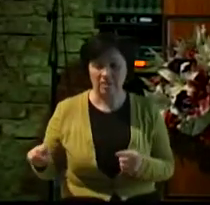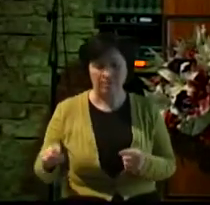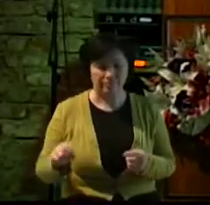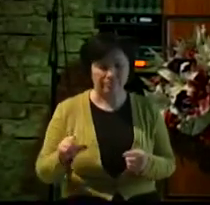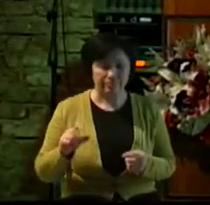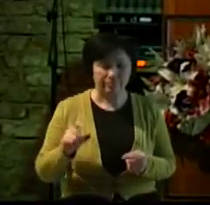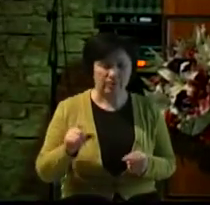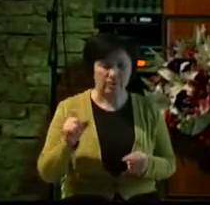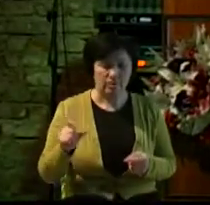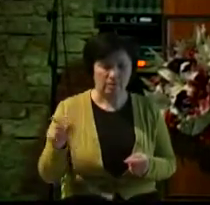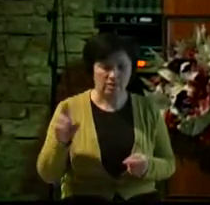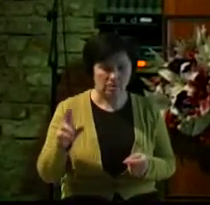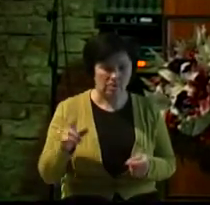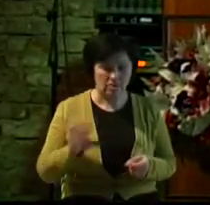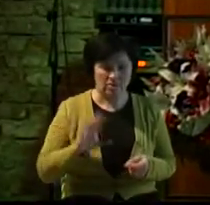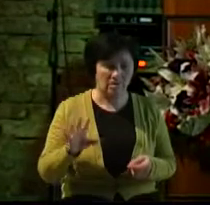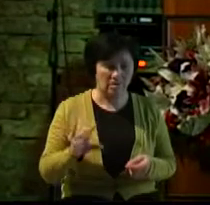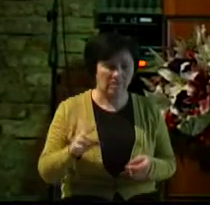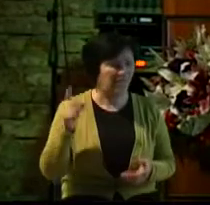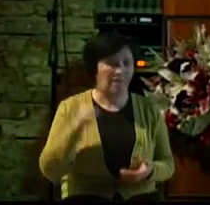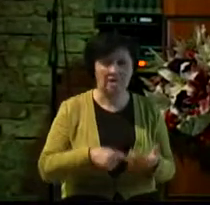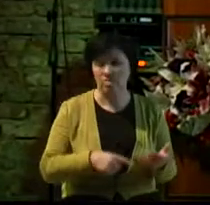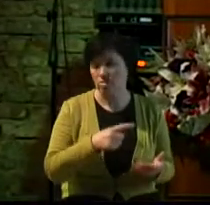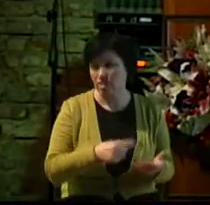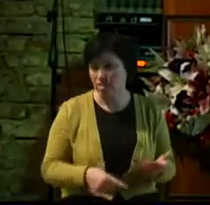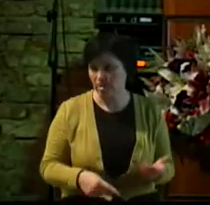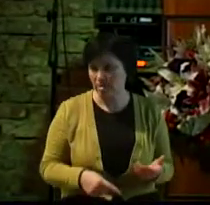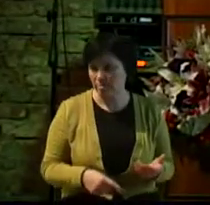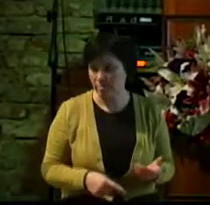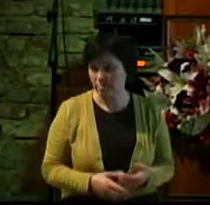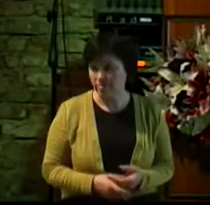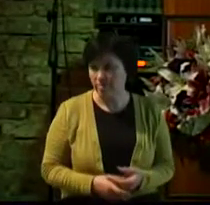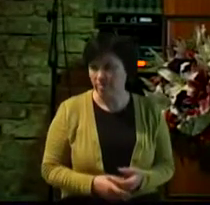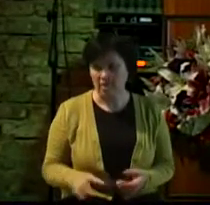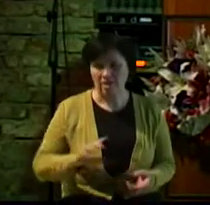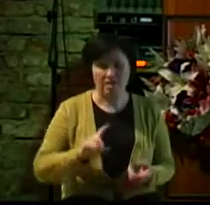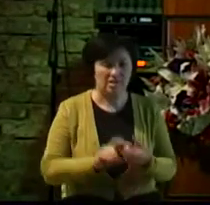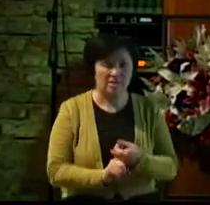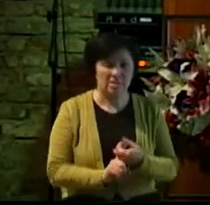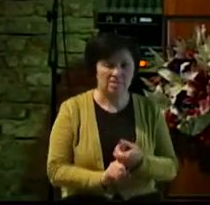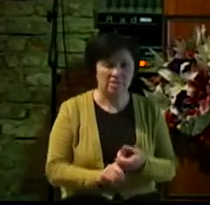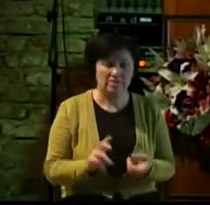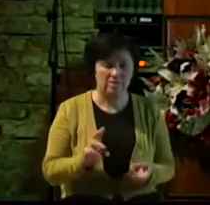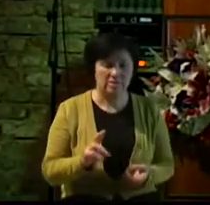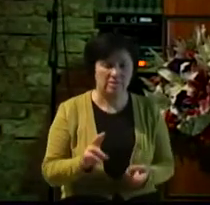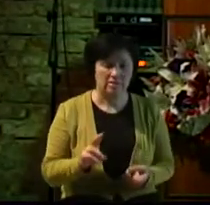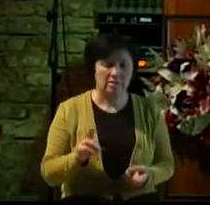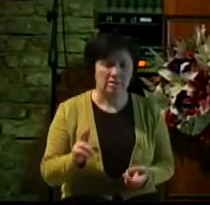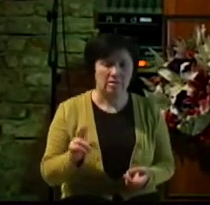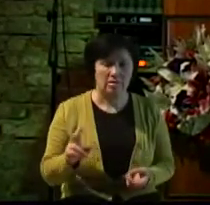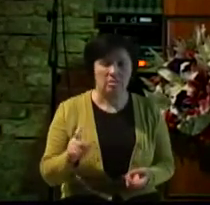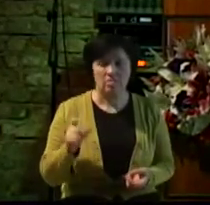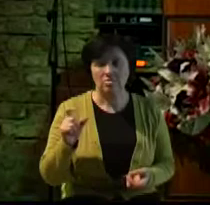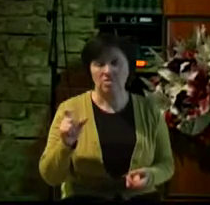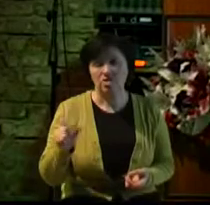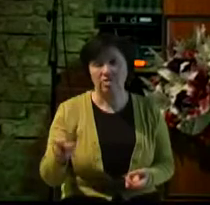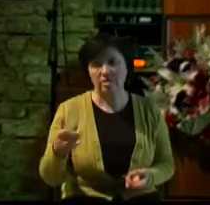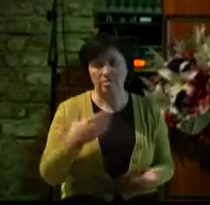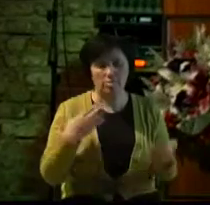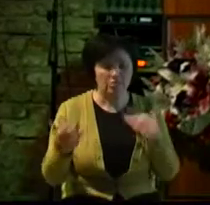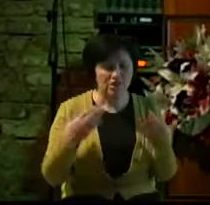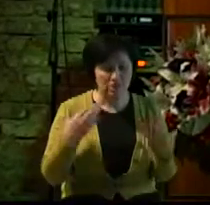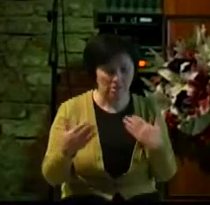этих людей и тех, которые не являются верующими. Независимо от того, с каким человеком мы